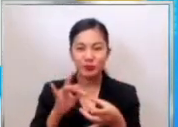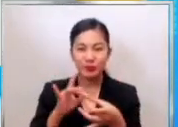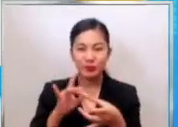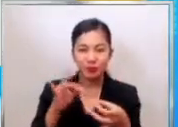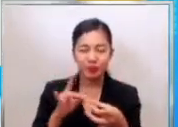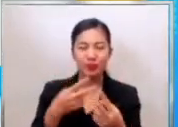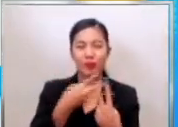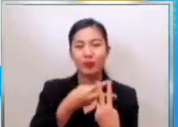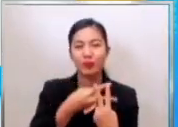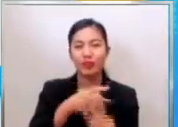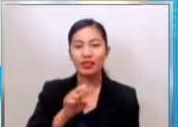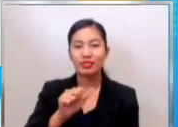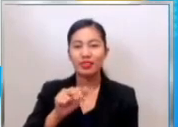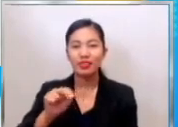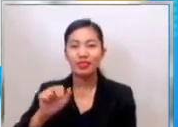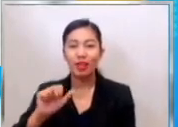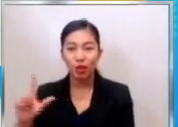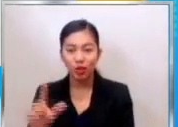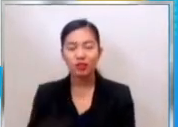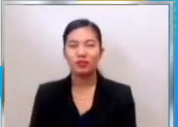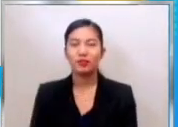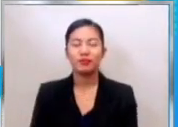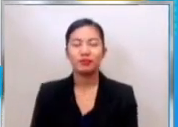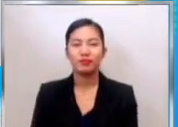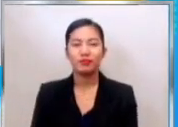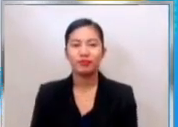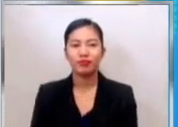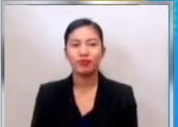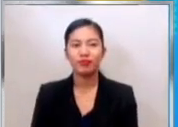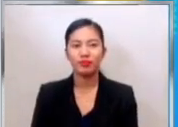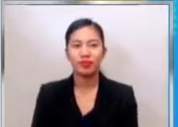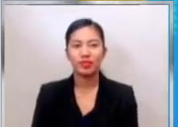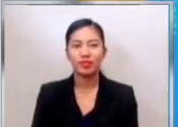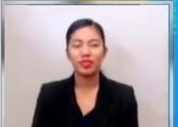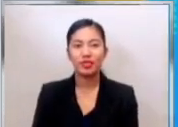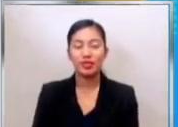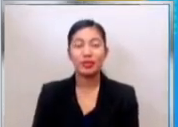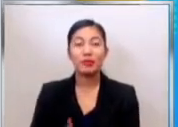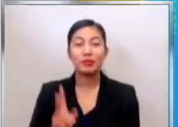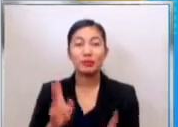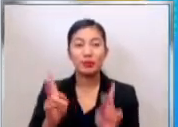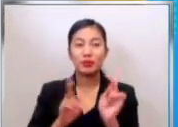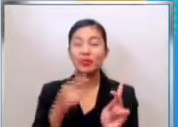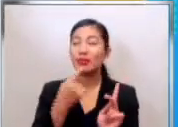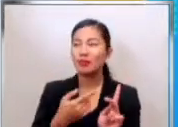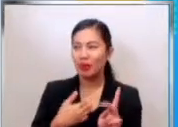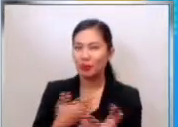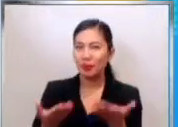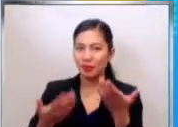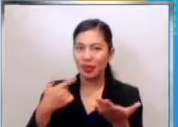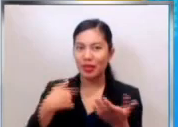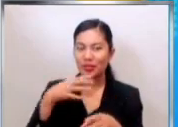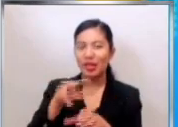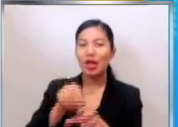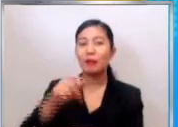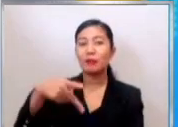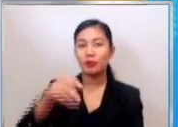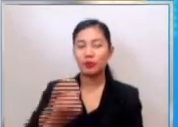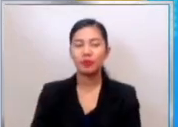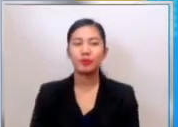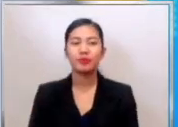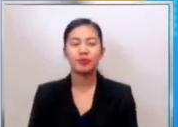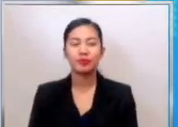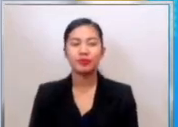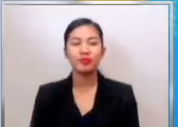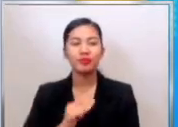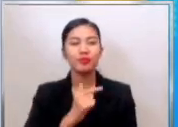sana all. Biro nga rin ng ilang netizen baka sila raw ang nawawalang apo ni Lola Adelina. Maki Pulido,